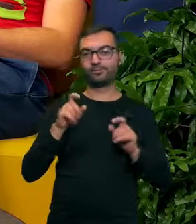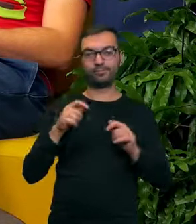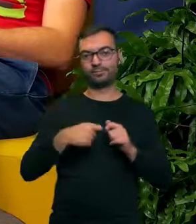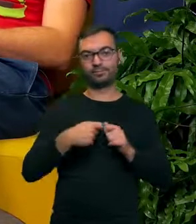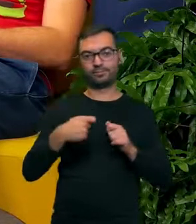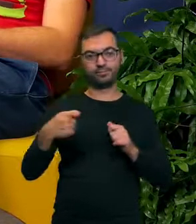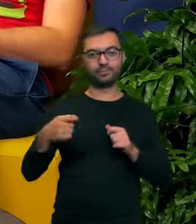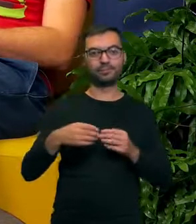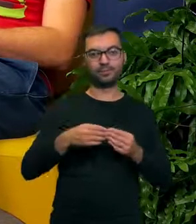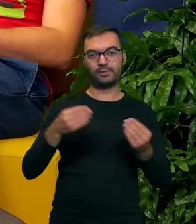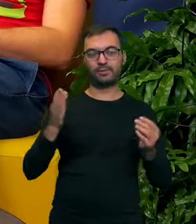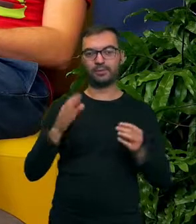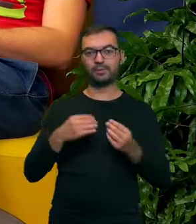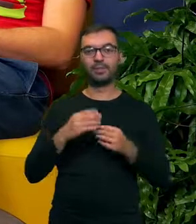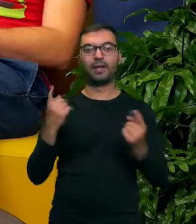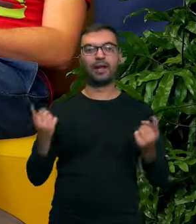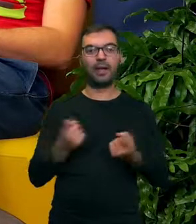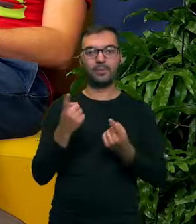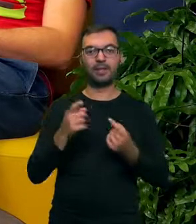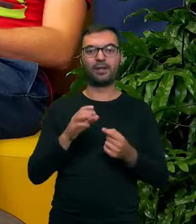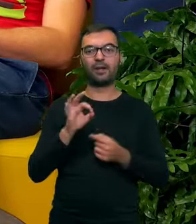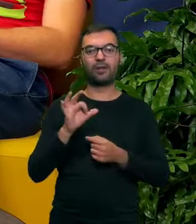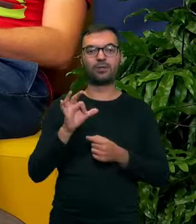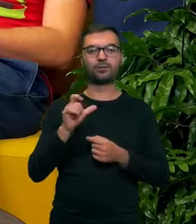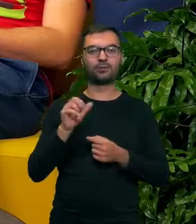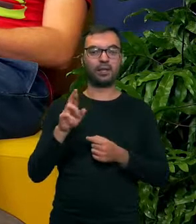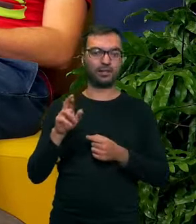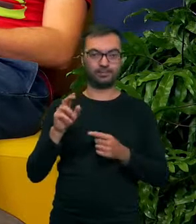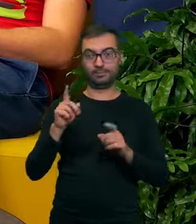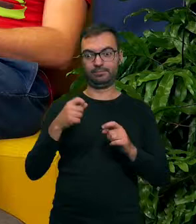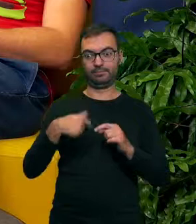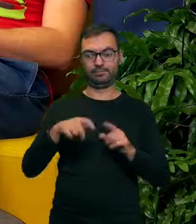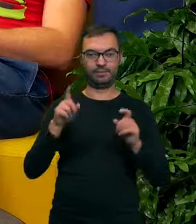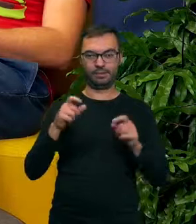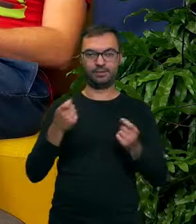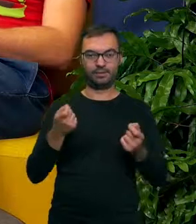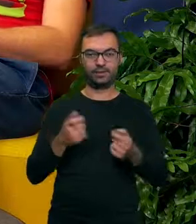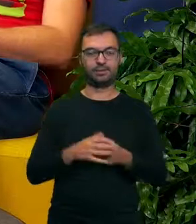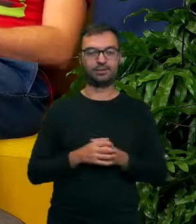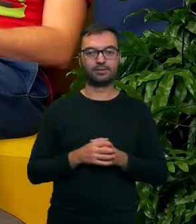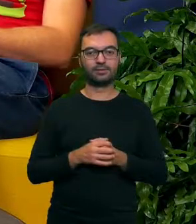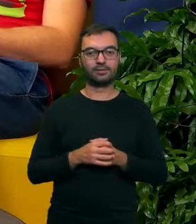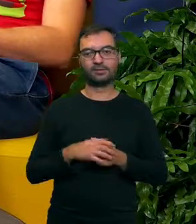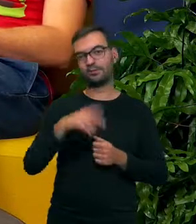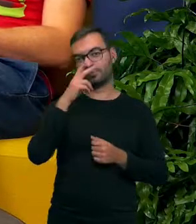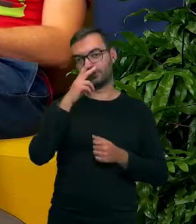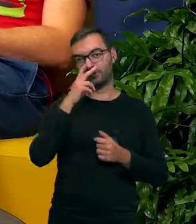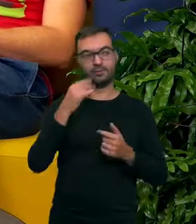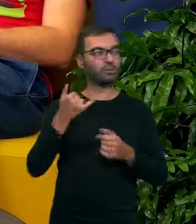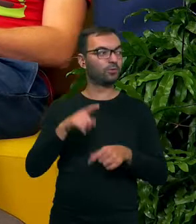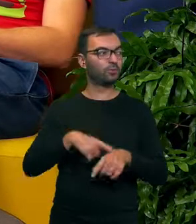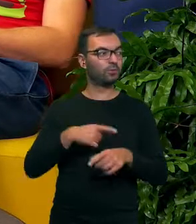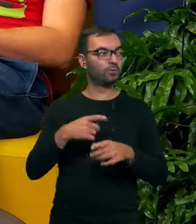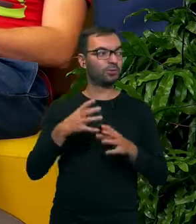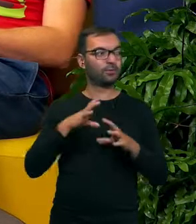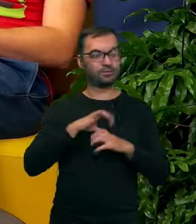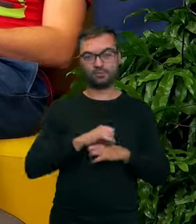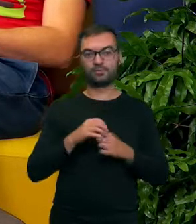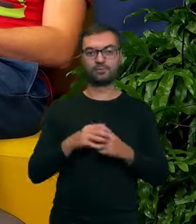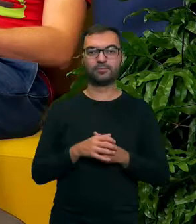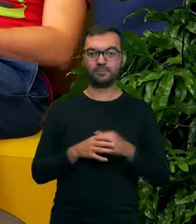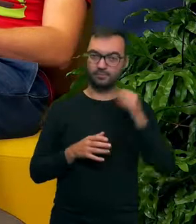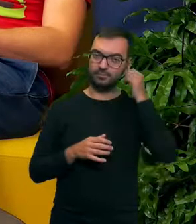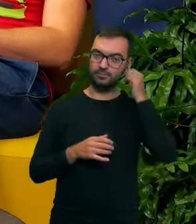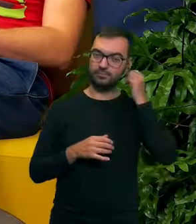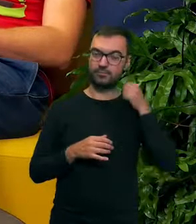bo kampania oscarowa zaraz się zacznie i zobaczymy, jak długo będzie trwała,